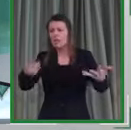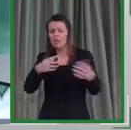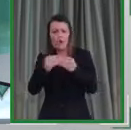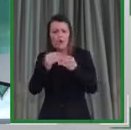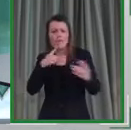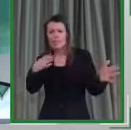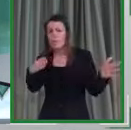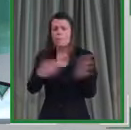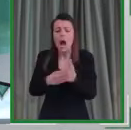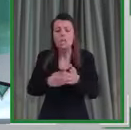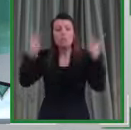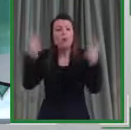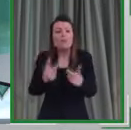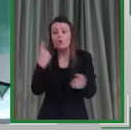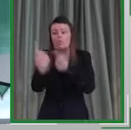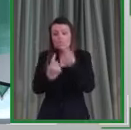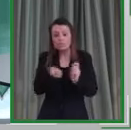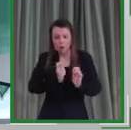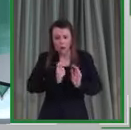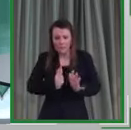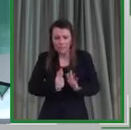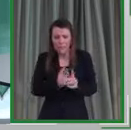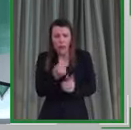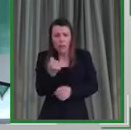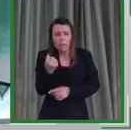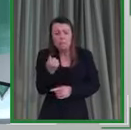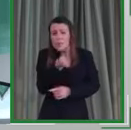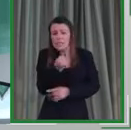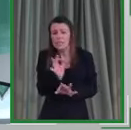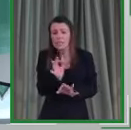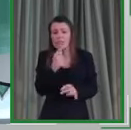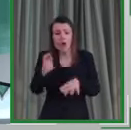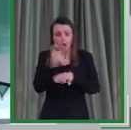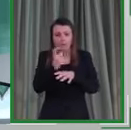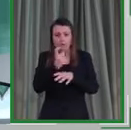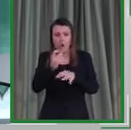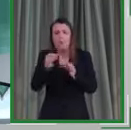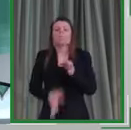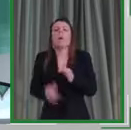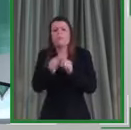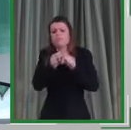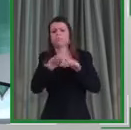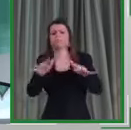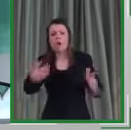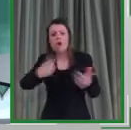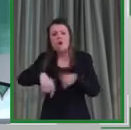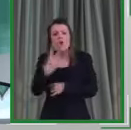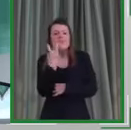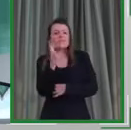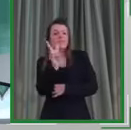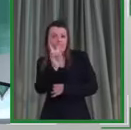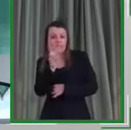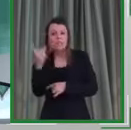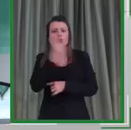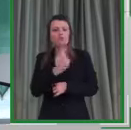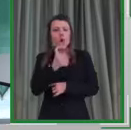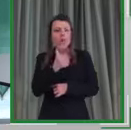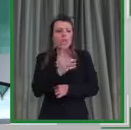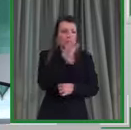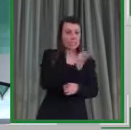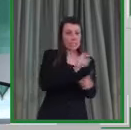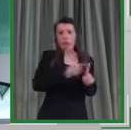pochissime settimane di pochissimi giorni noi siamo passati in 20 giorni da 0 a 8 mila